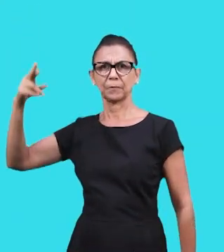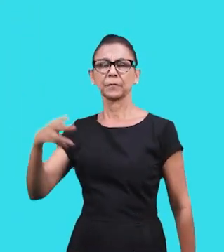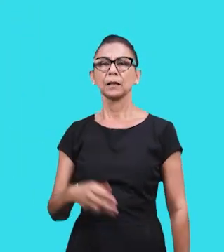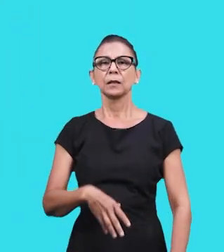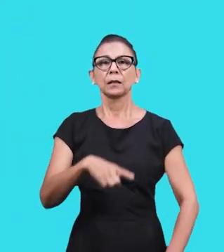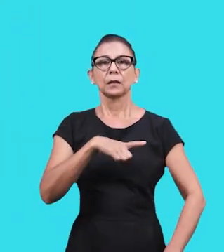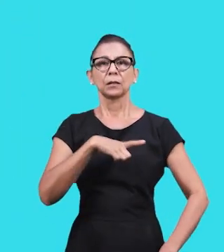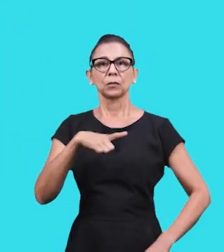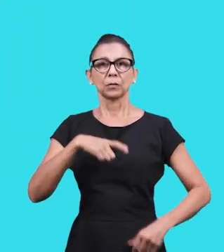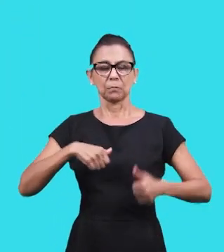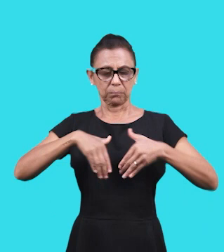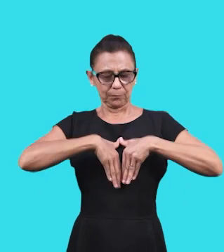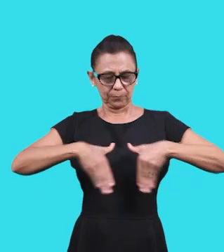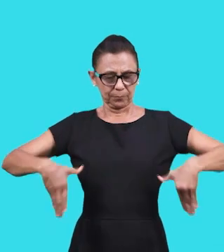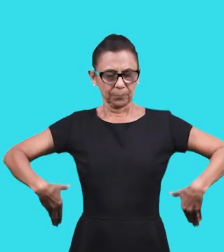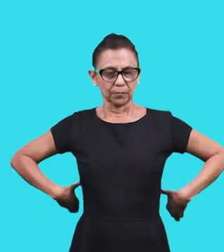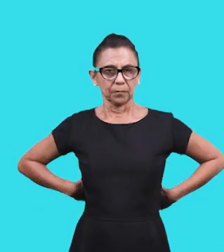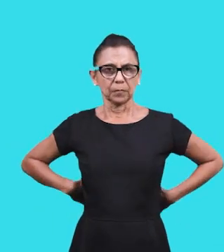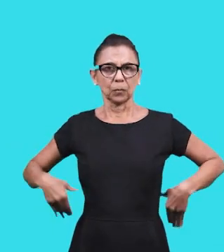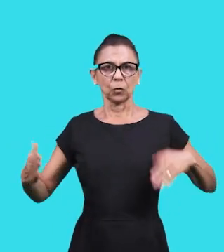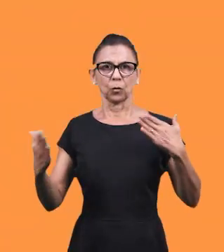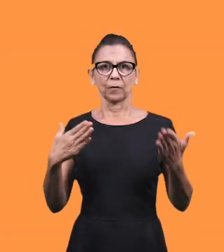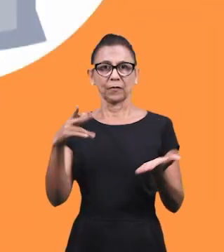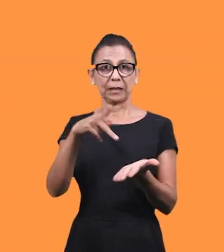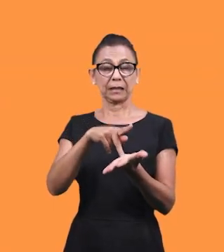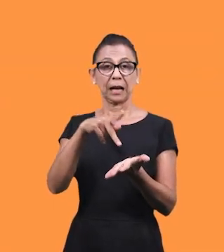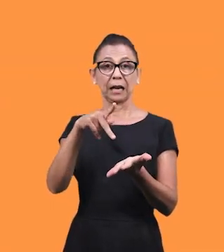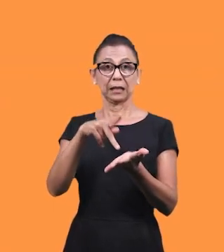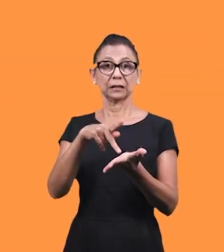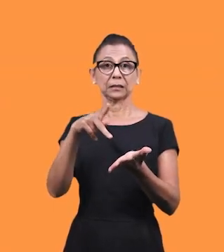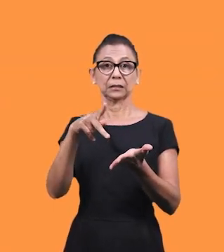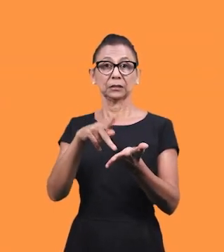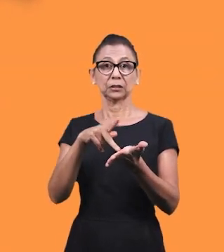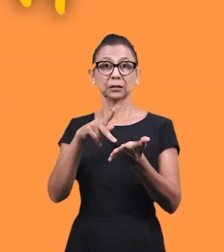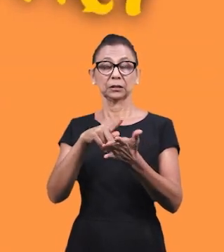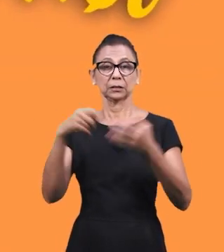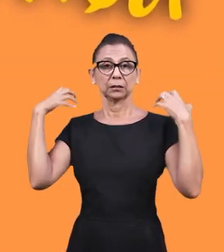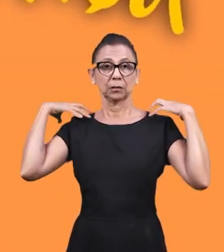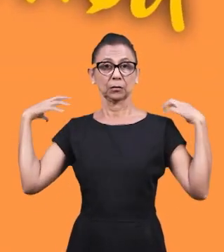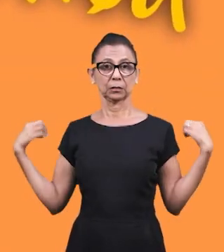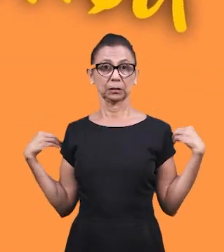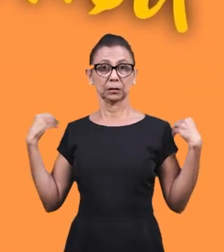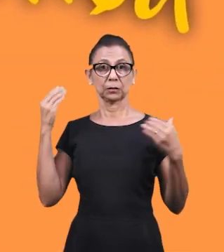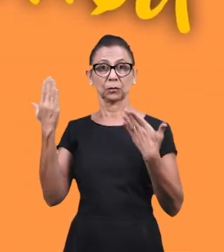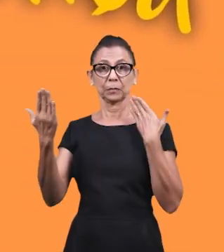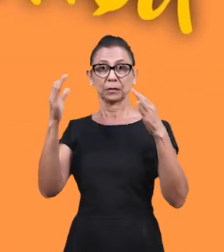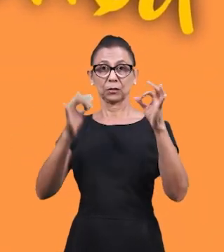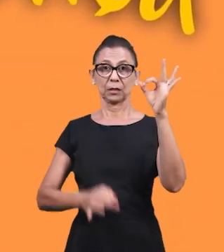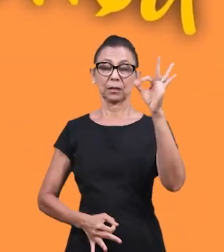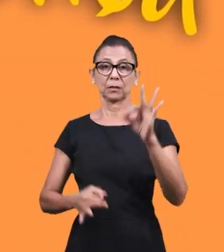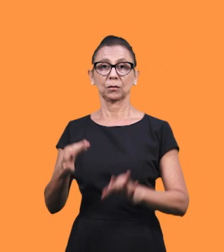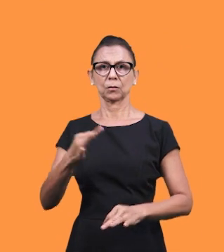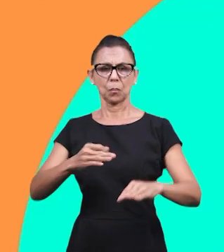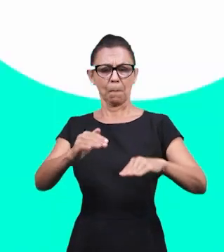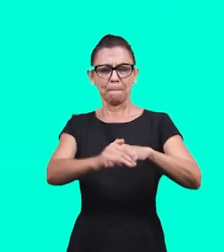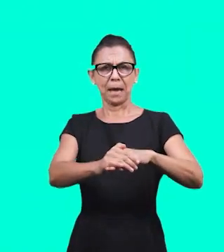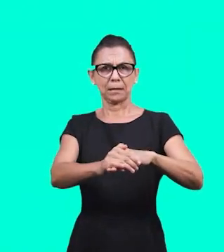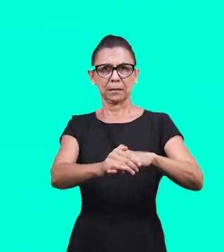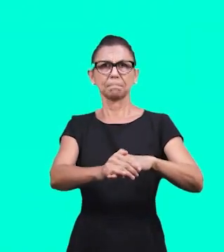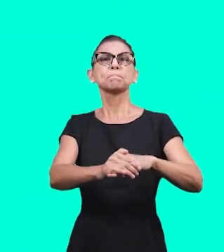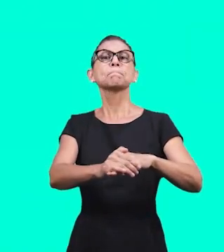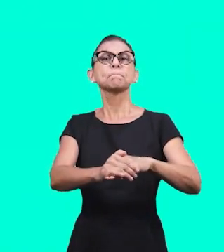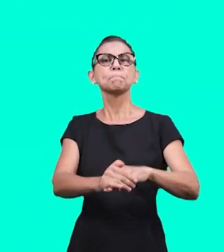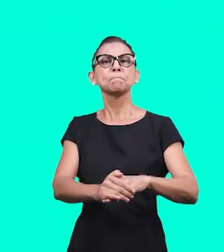я по мо по при пояса у числа моей истинной и облекся в броню